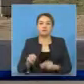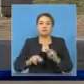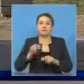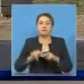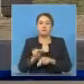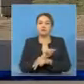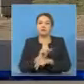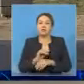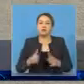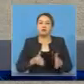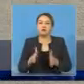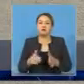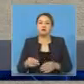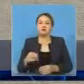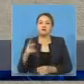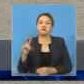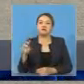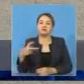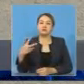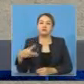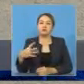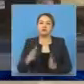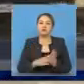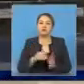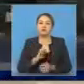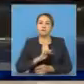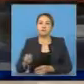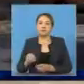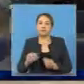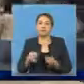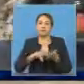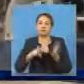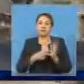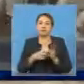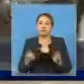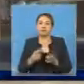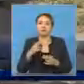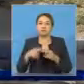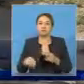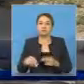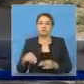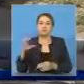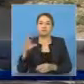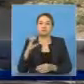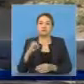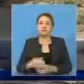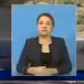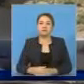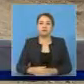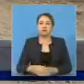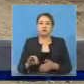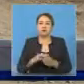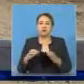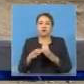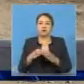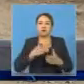новой южной зоне села Ергис выделено 249 миллионов тенге. По плану их необходимо было сдать в эксплуатацию в конце сентября. Но подрядная компания